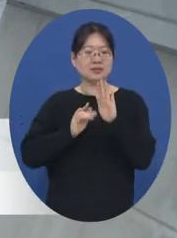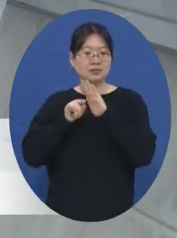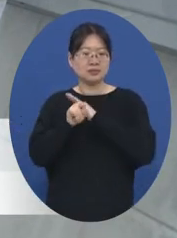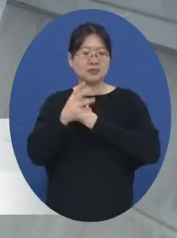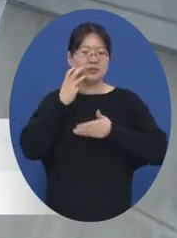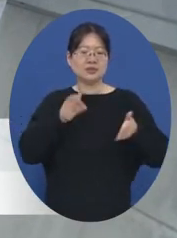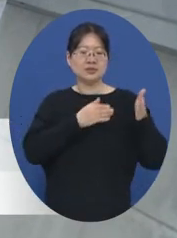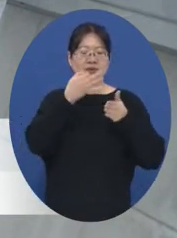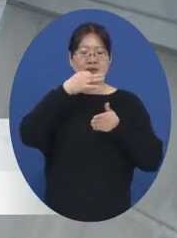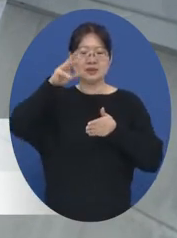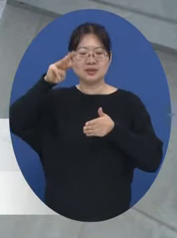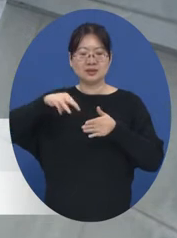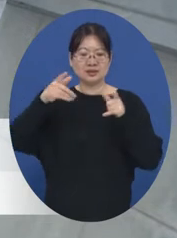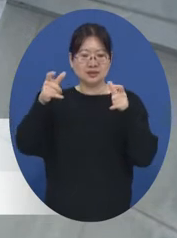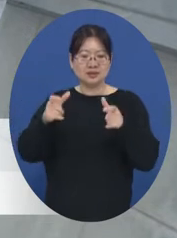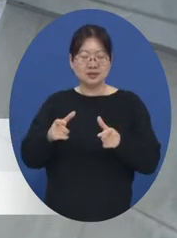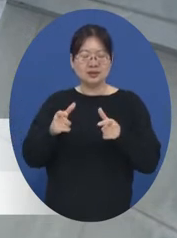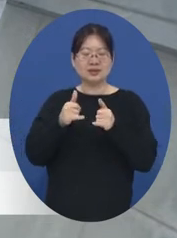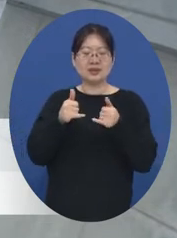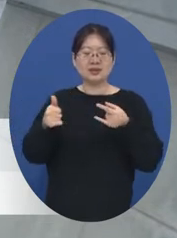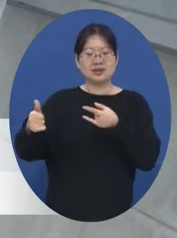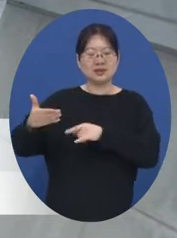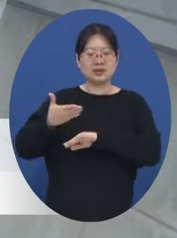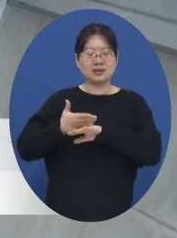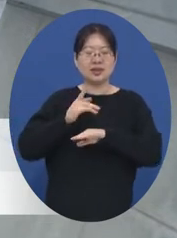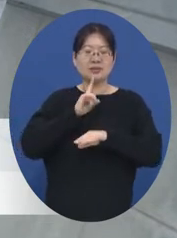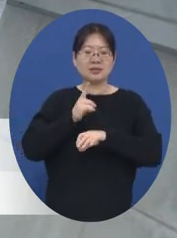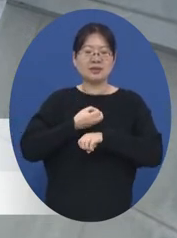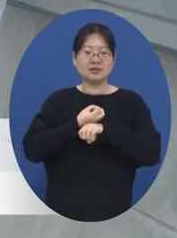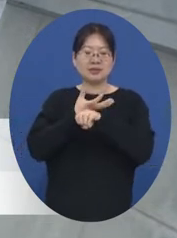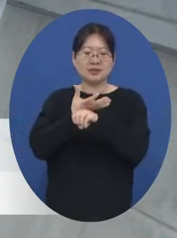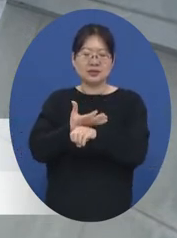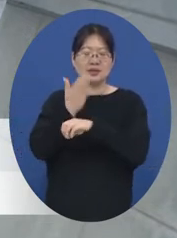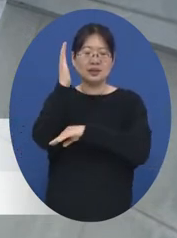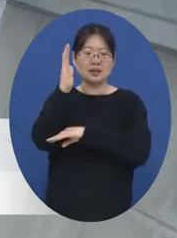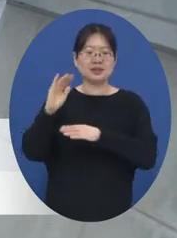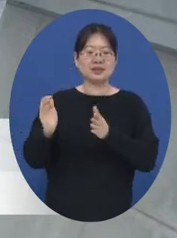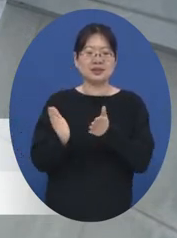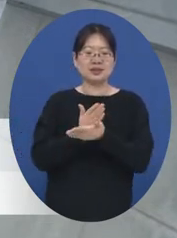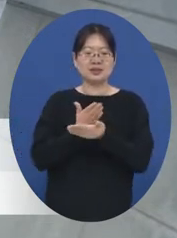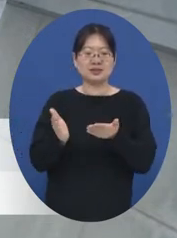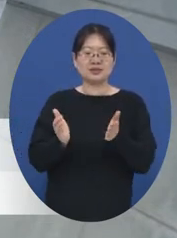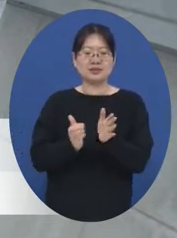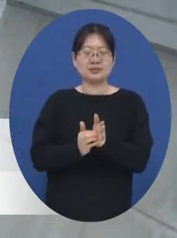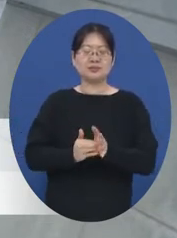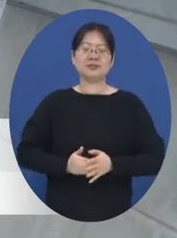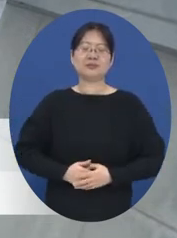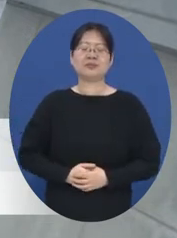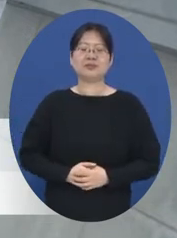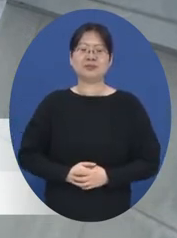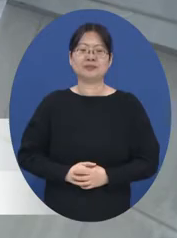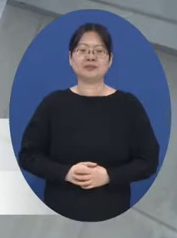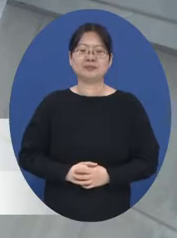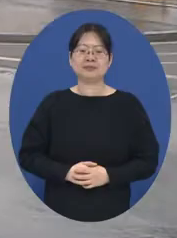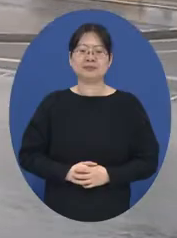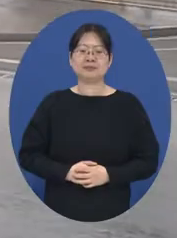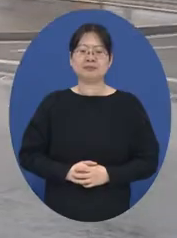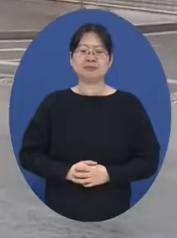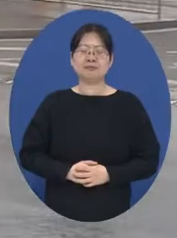경기도 이천 지역 주민들에게 감사를 표하고 이야기를 나눴습니다. 구영슬 기자가 현장 다녀왔습니다.